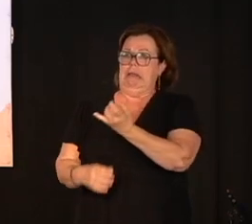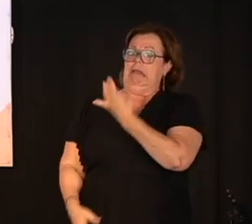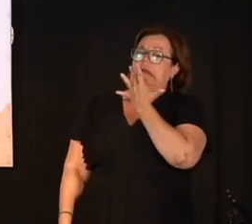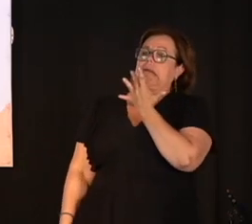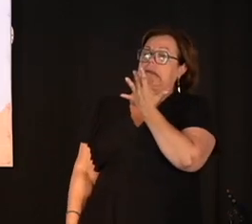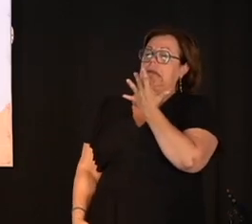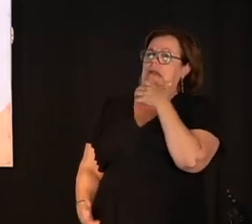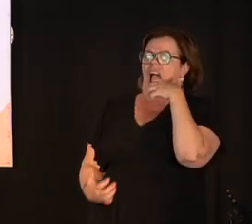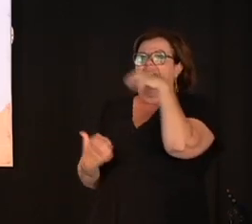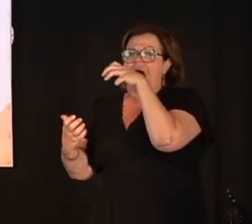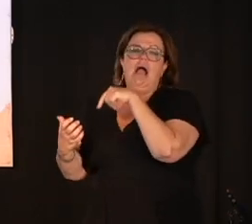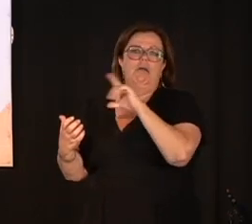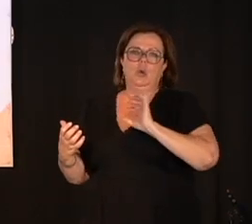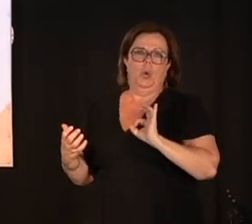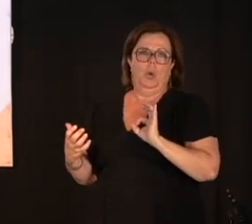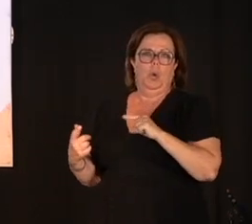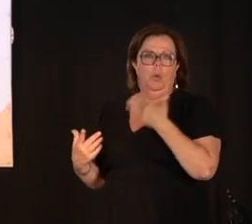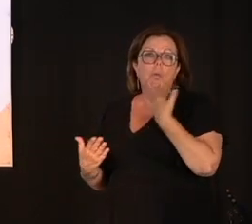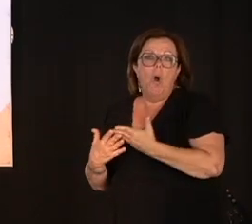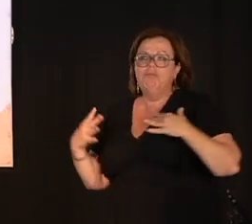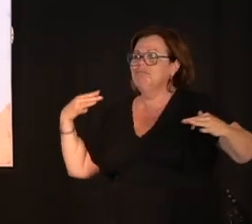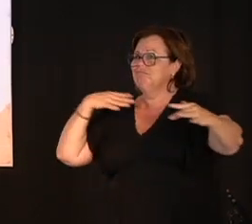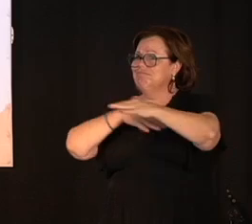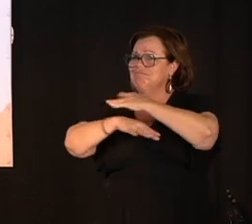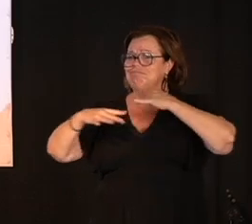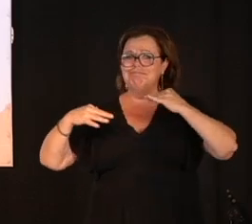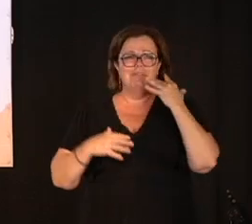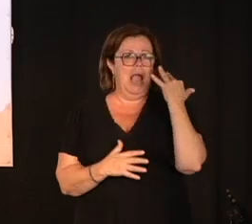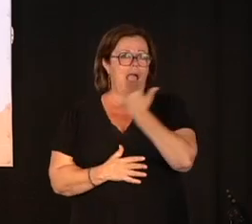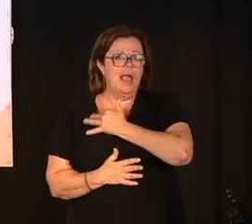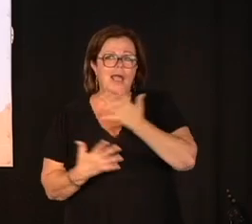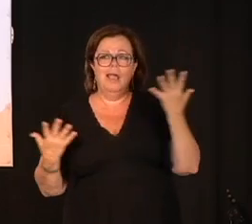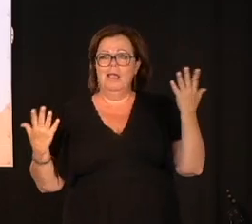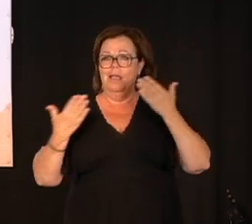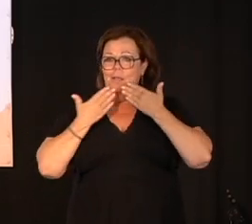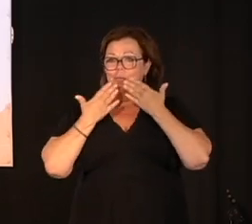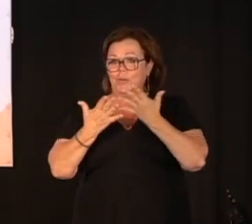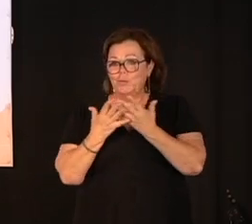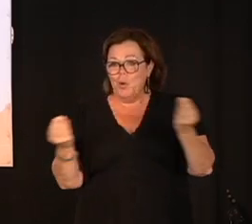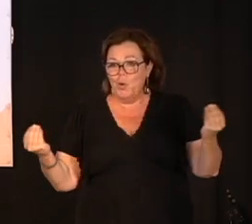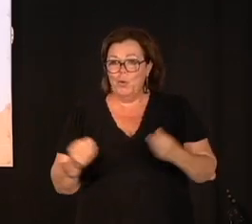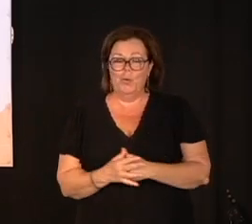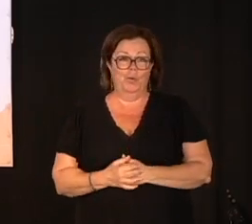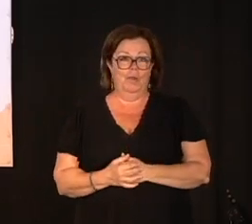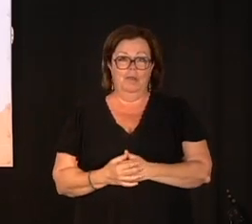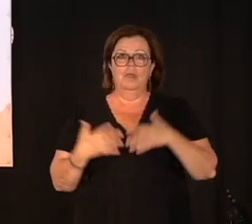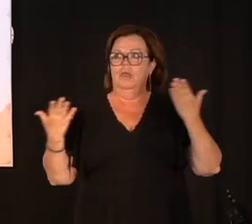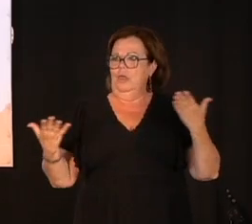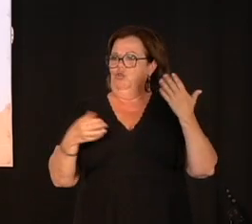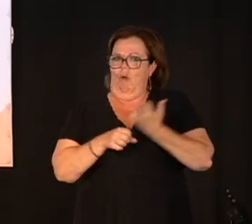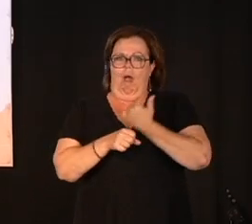même la preuve que l'ambiance était extrêmement agréable. Et en tout cas, merci beaucoup. Il me revient, comme chaque